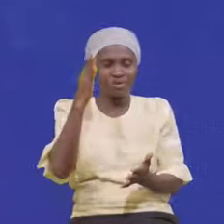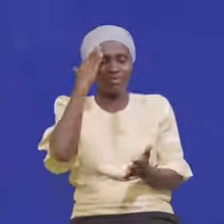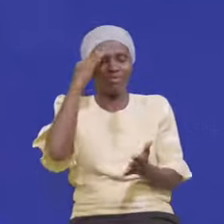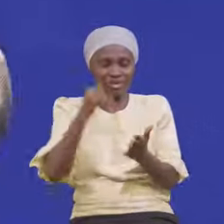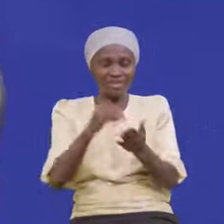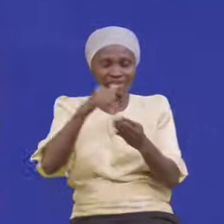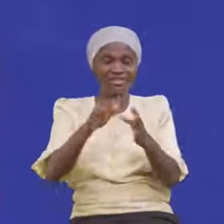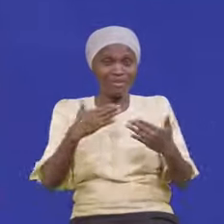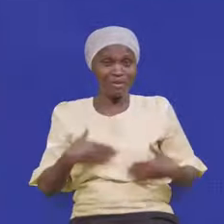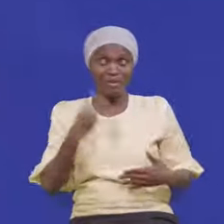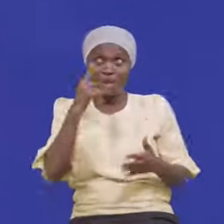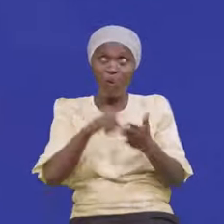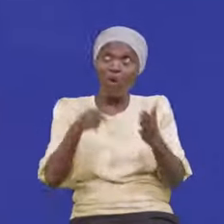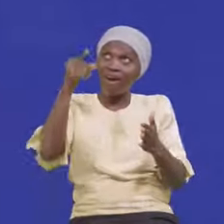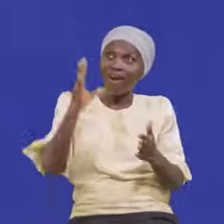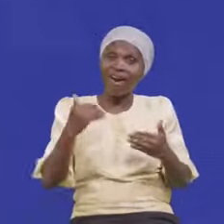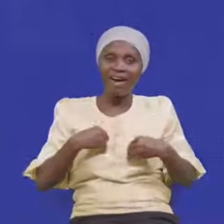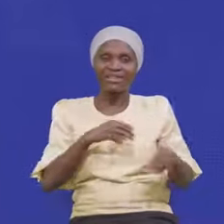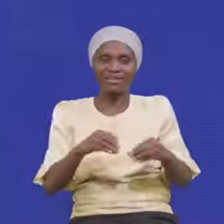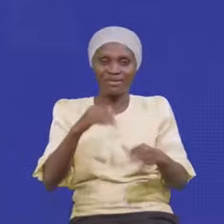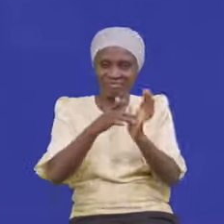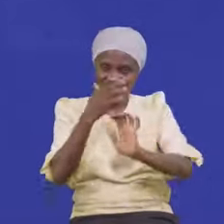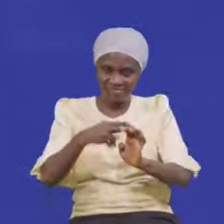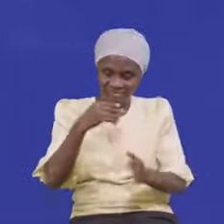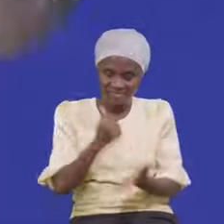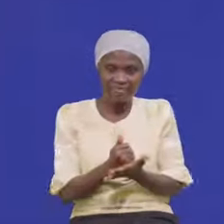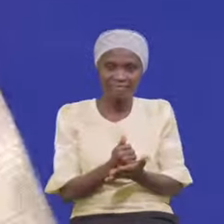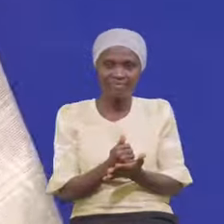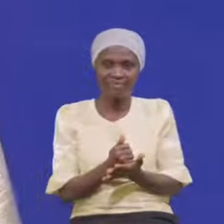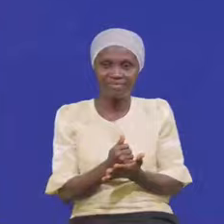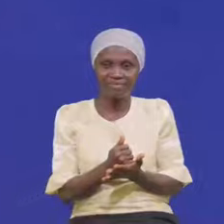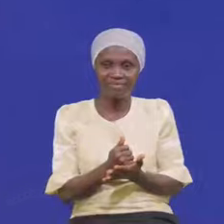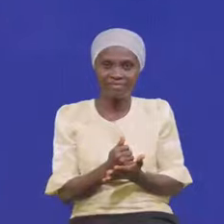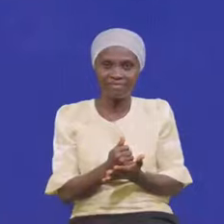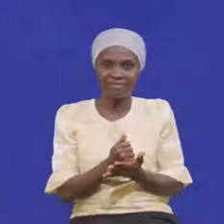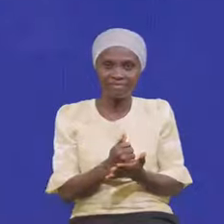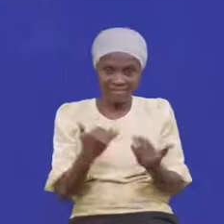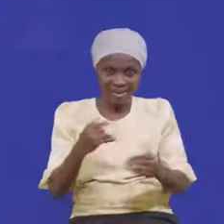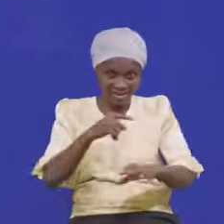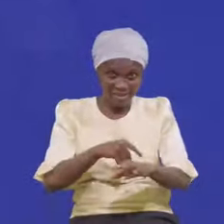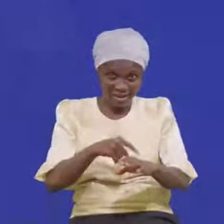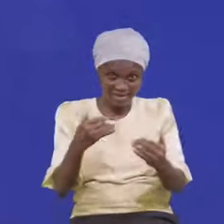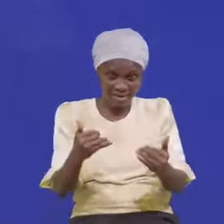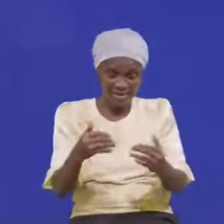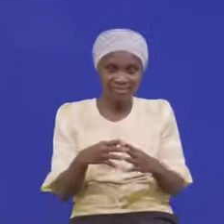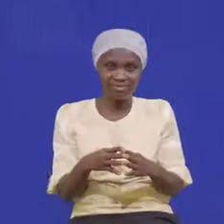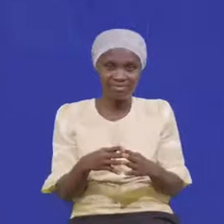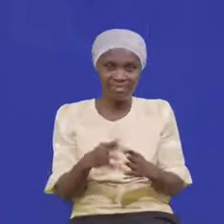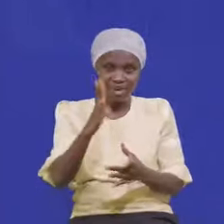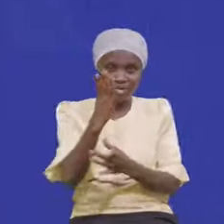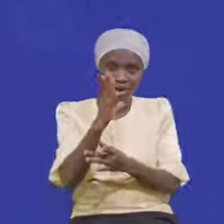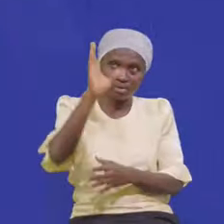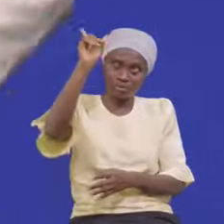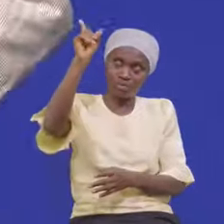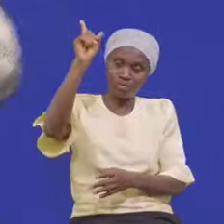వాట్ గాడ్ హస్ డన్. మీరు పాపాన్ని విడిచిపెడతారు అలాగే స్వస్థతను కూడా స్వీకరిస్తారు. The time has come. సమయం ఆసన్నమైంది. Raise up one